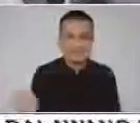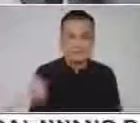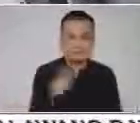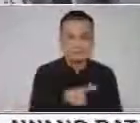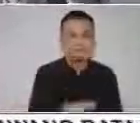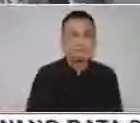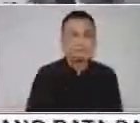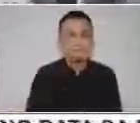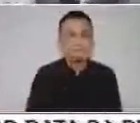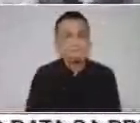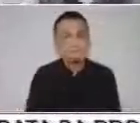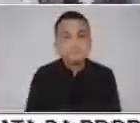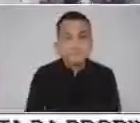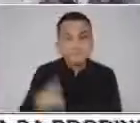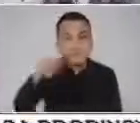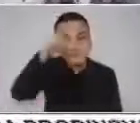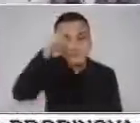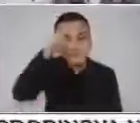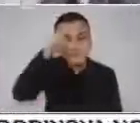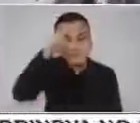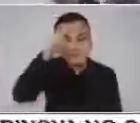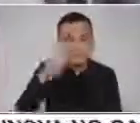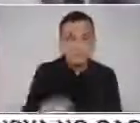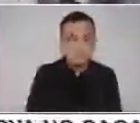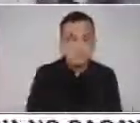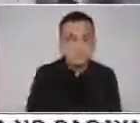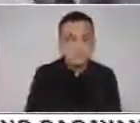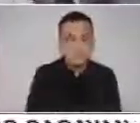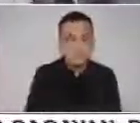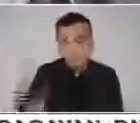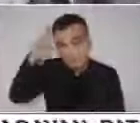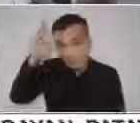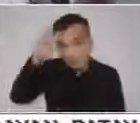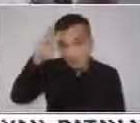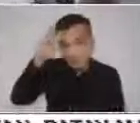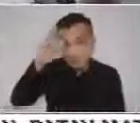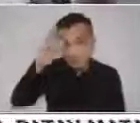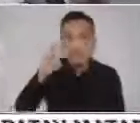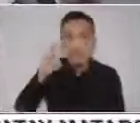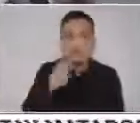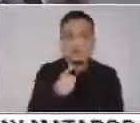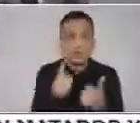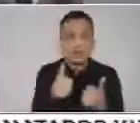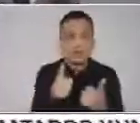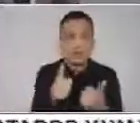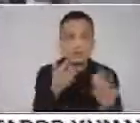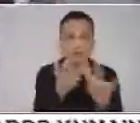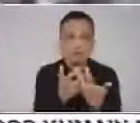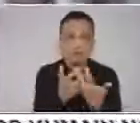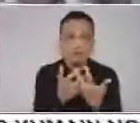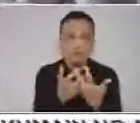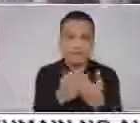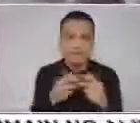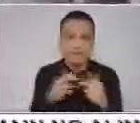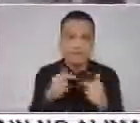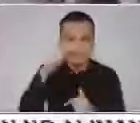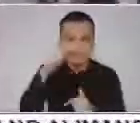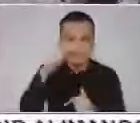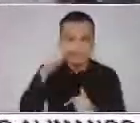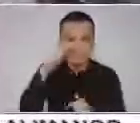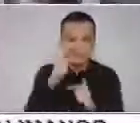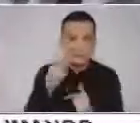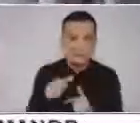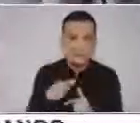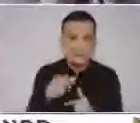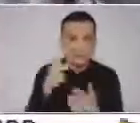cut. So wings, drumstick, breast, atay balunan, Thai party egg, doon na lang kami bumabawi. Sa bagay, wala naman